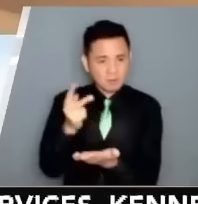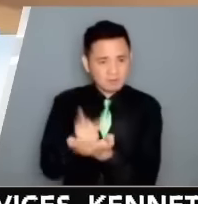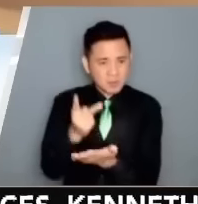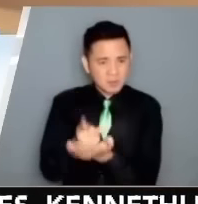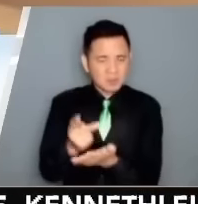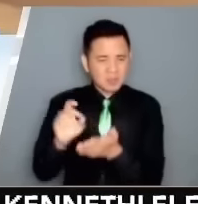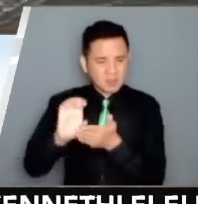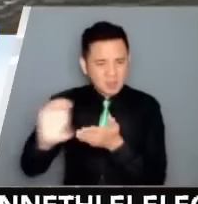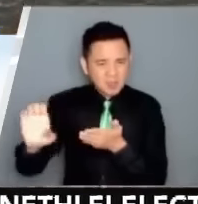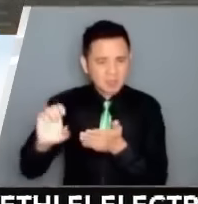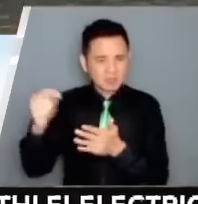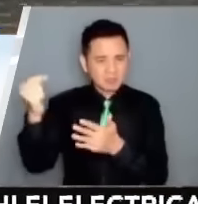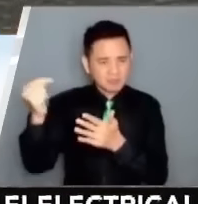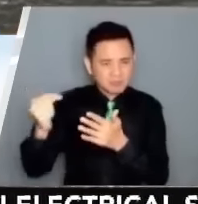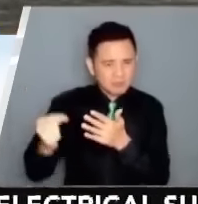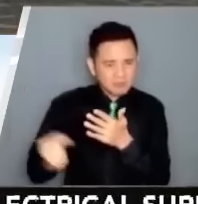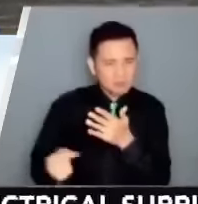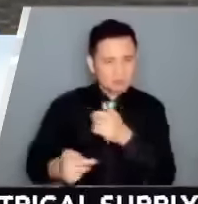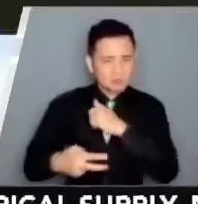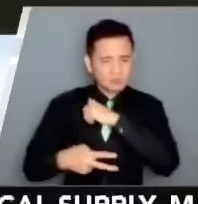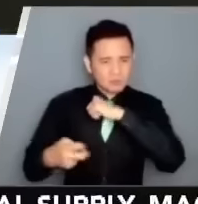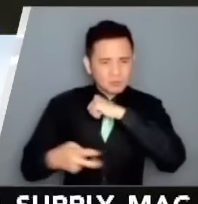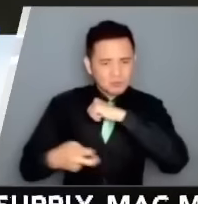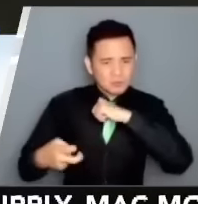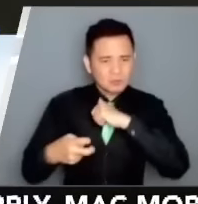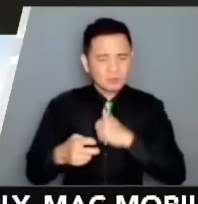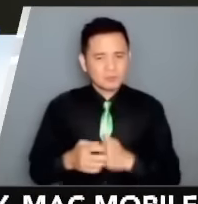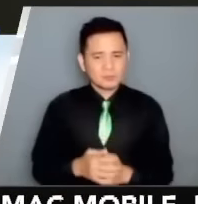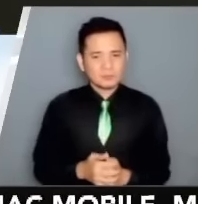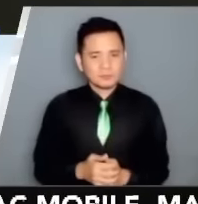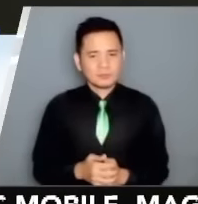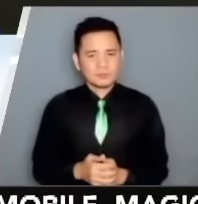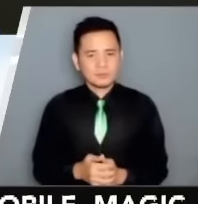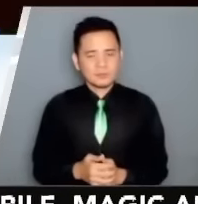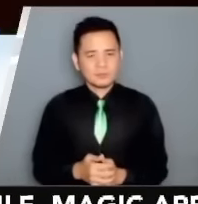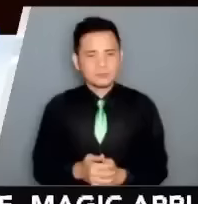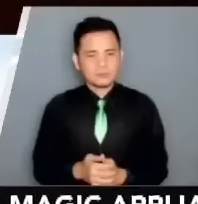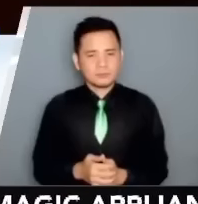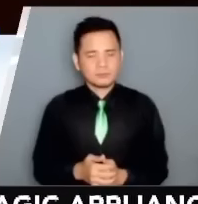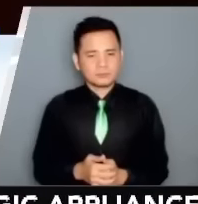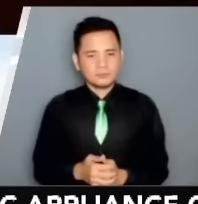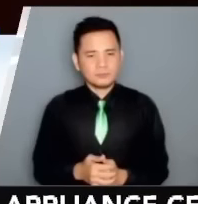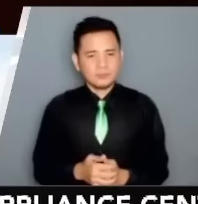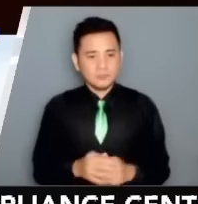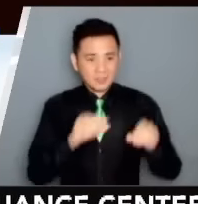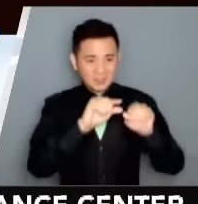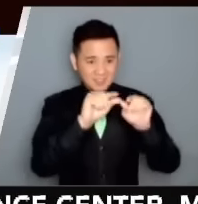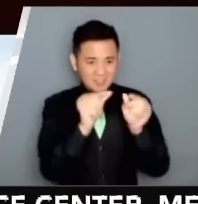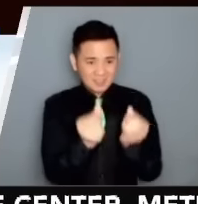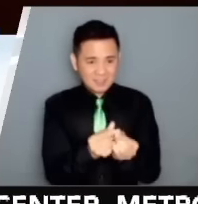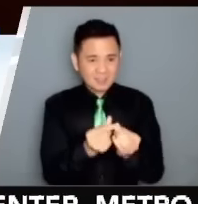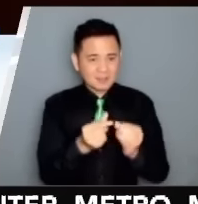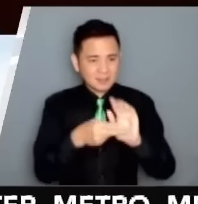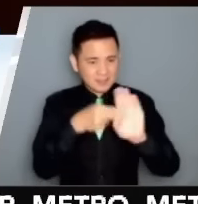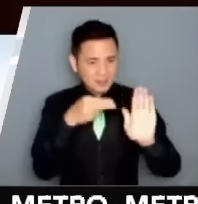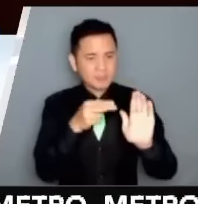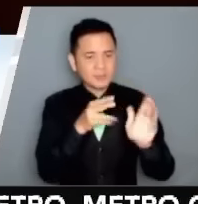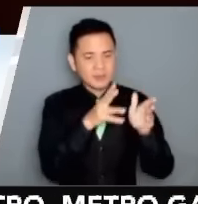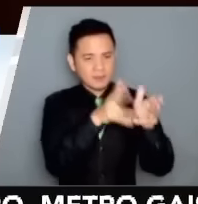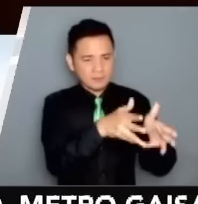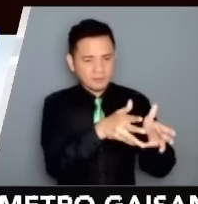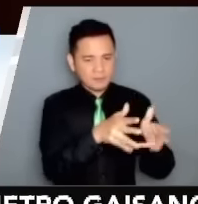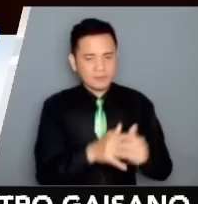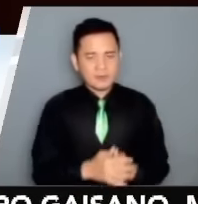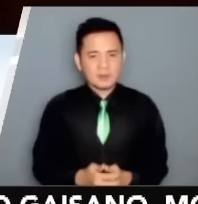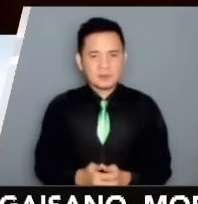password ng mga gadget sa pagmamadali naiwan ng mga salarin ng ginamit na packaging tape ang isa pang cellphone ni Heidi ay hindi natangay kaya